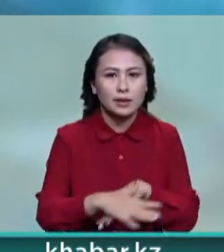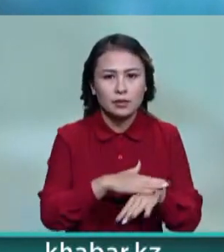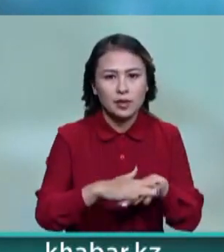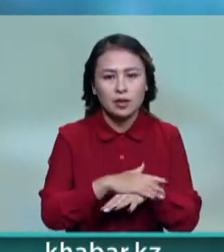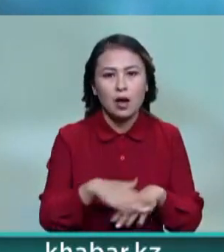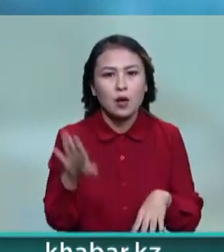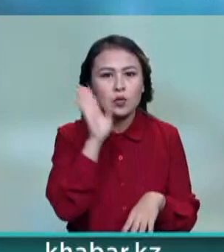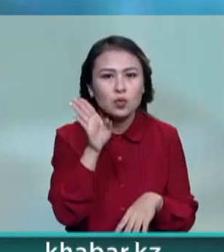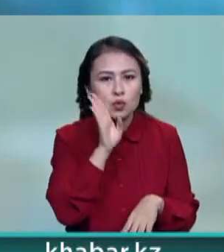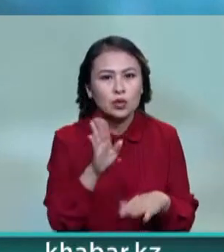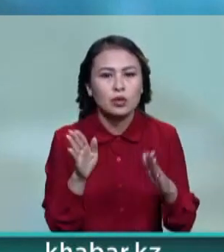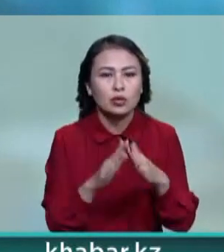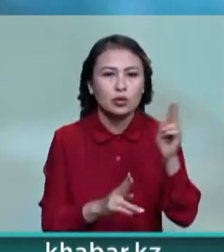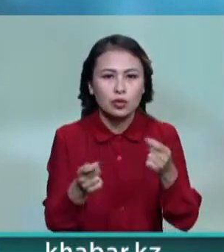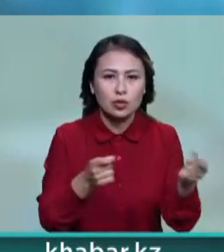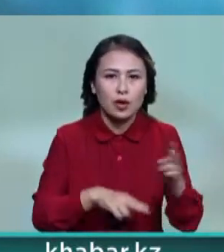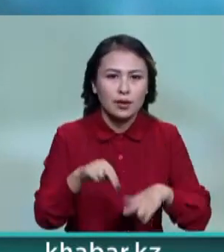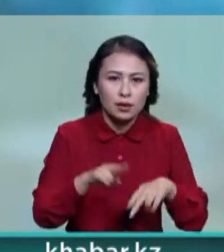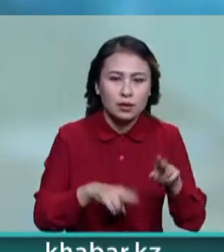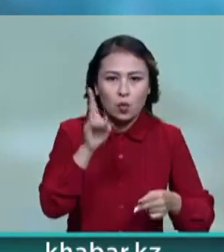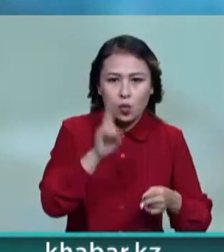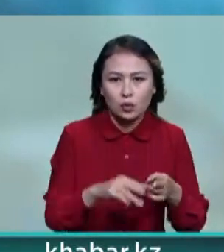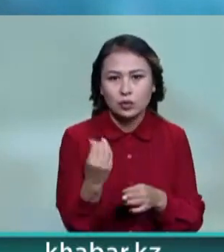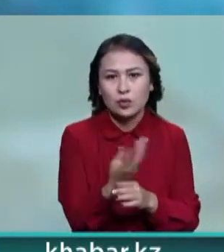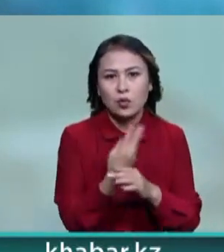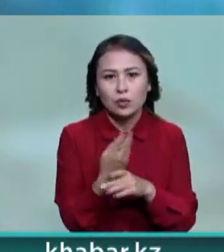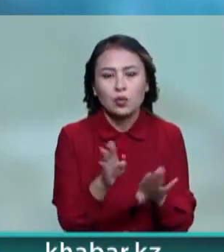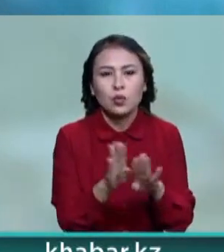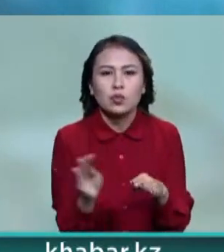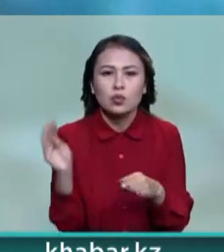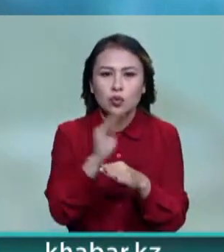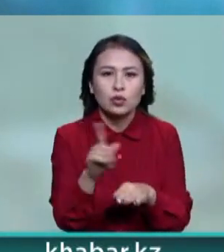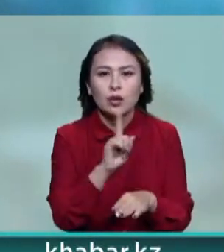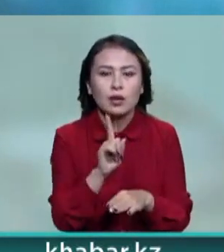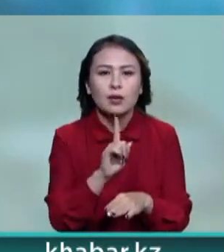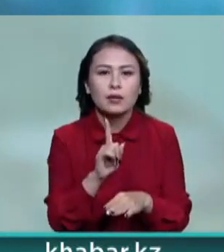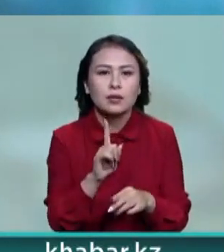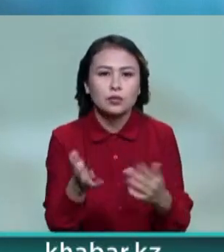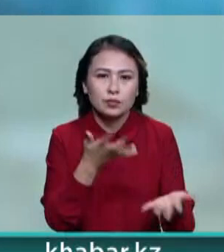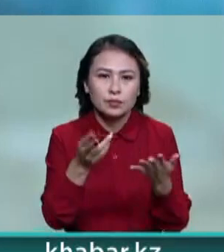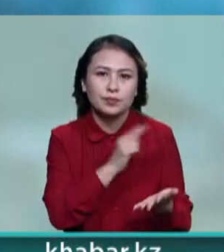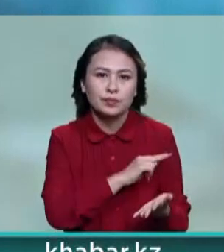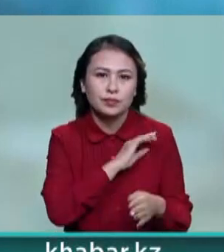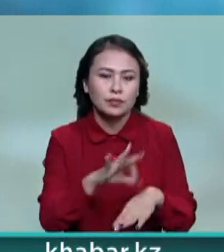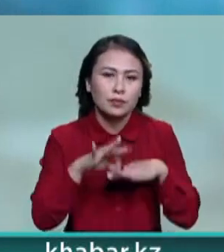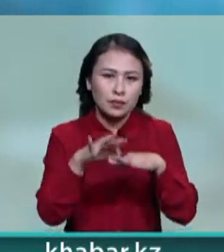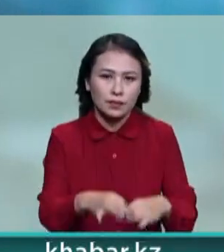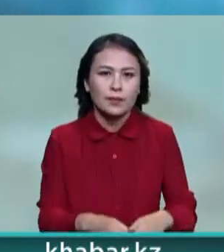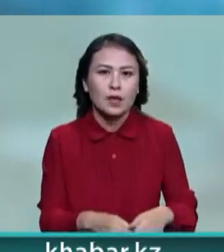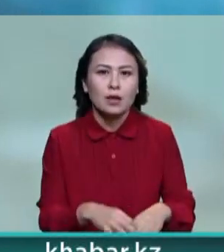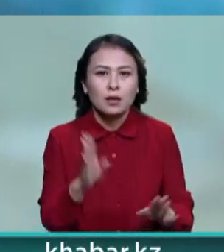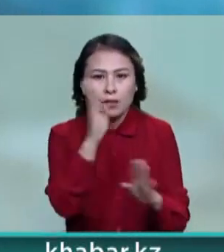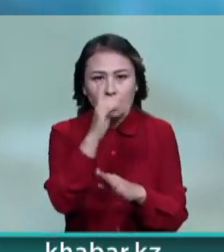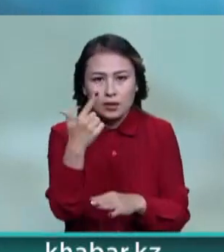Қазір елді мекенде ауыз су жүйелерінің құрылысы аяқталды. Ал көгілдір отынға қосу үшін қазба жұмыстары жүргізуде.